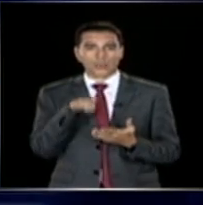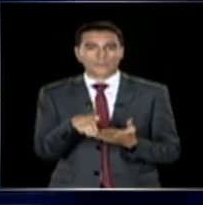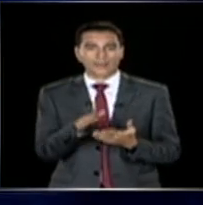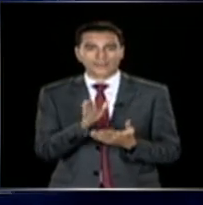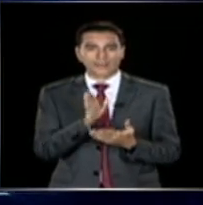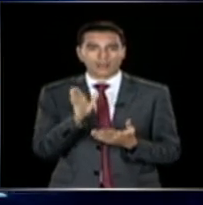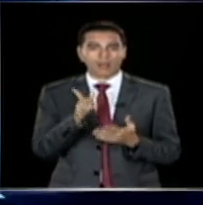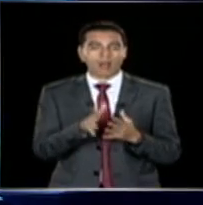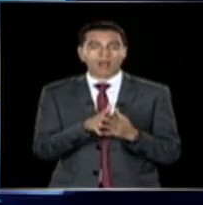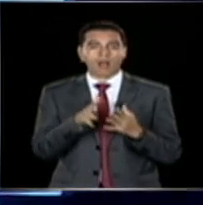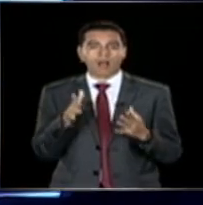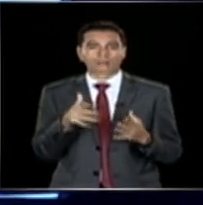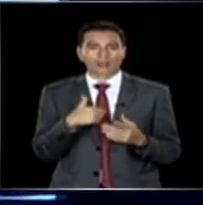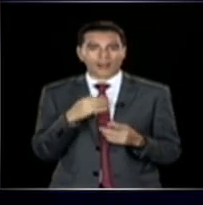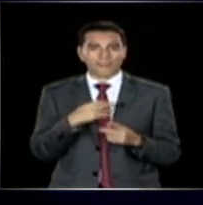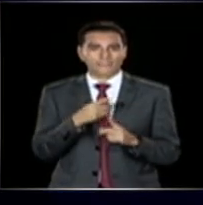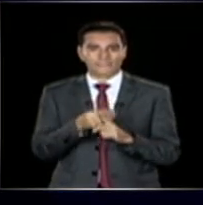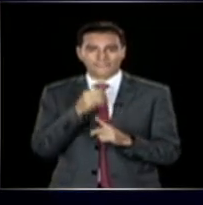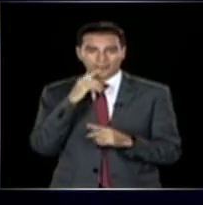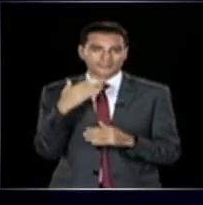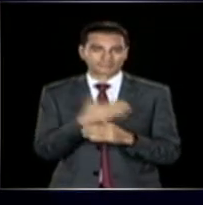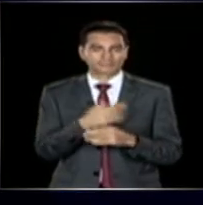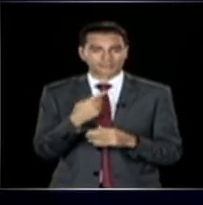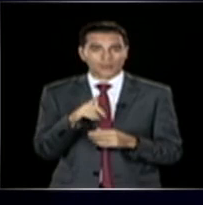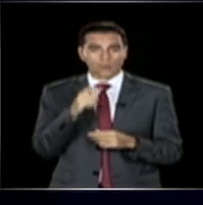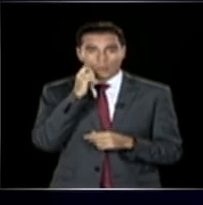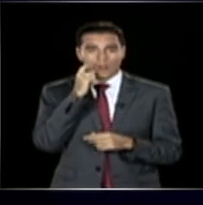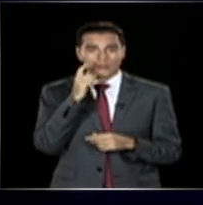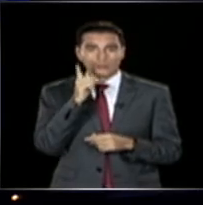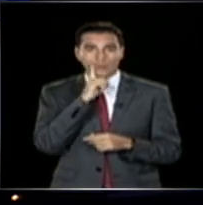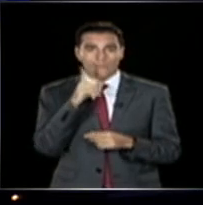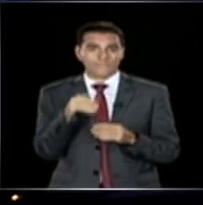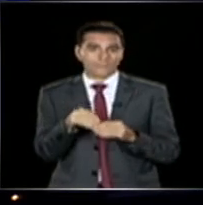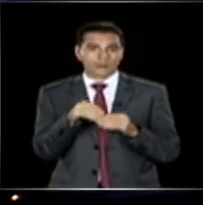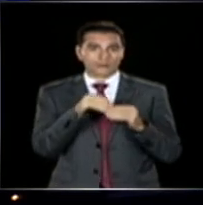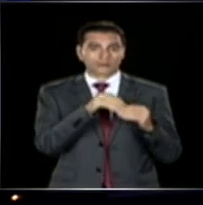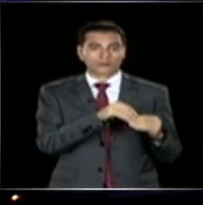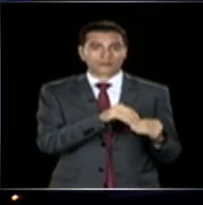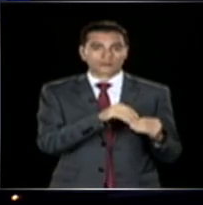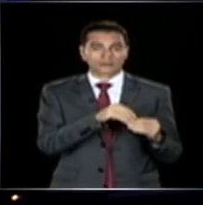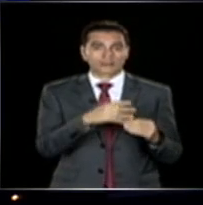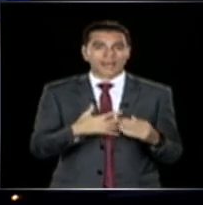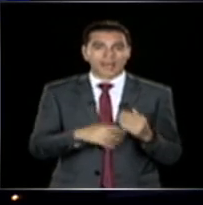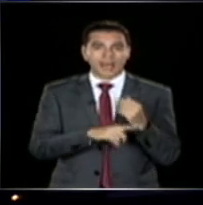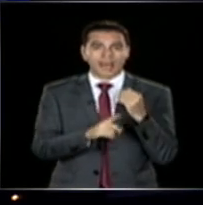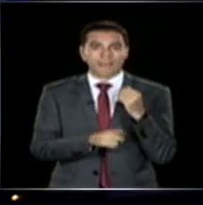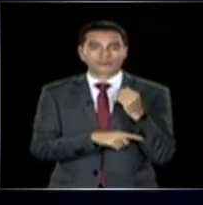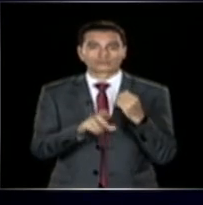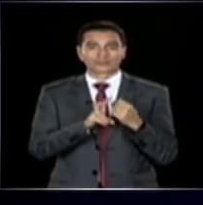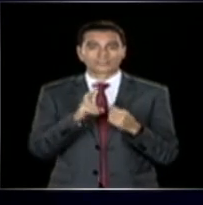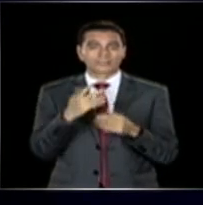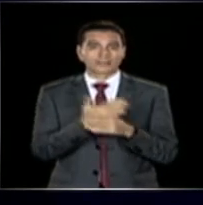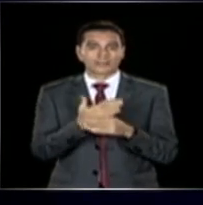قارة بحبها. والدته نقلوها للقارة القطبية الجنوبية وهي حامل في الشهر السابع.